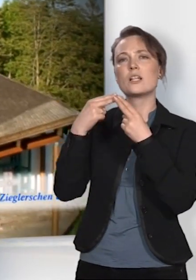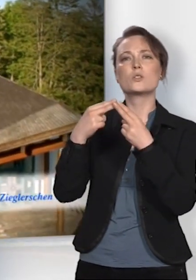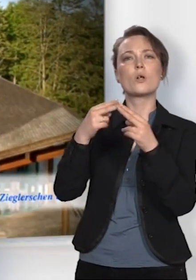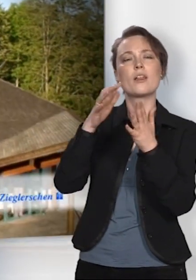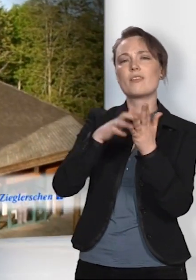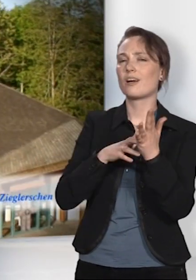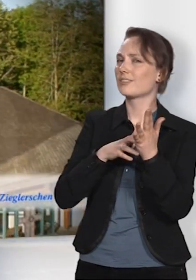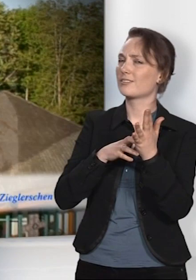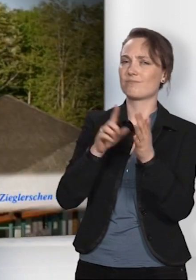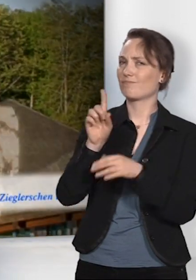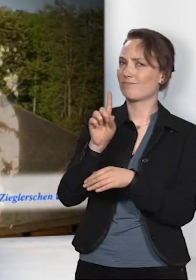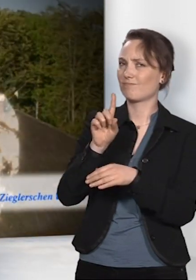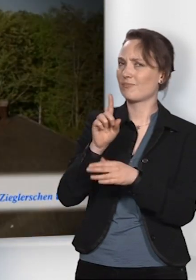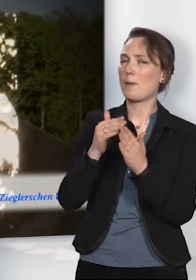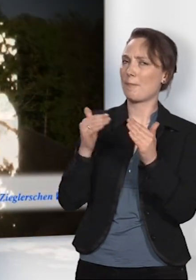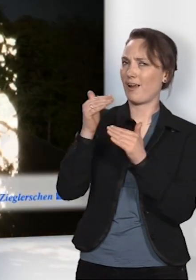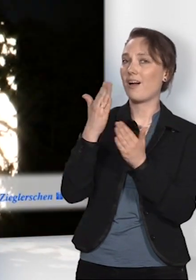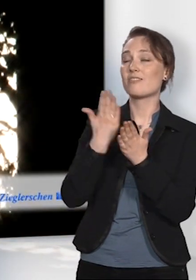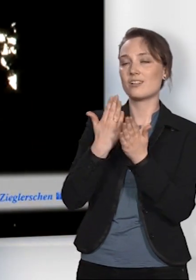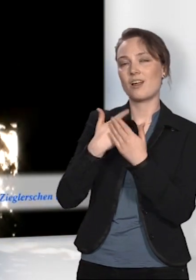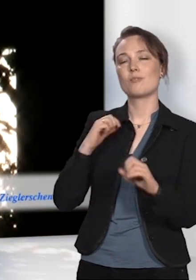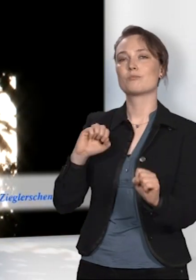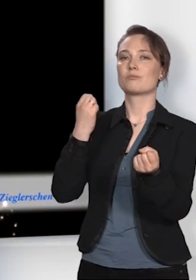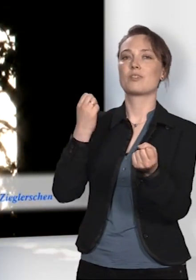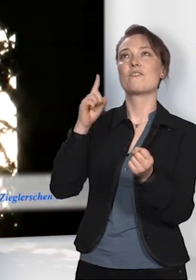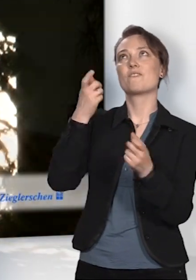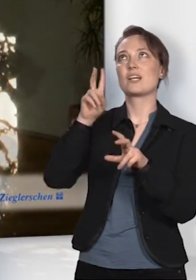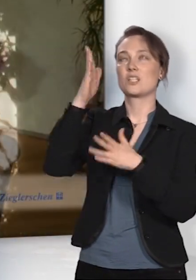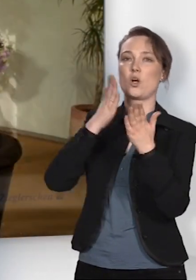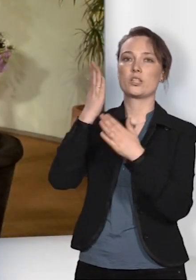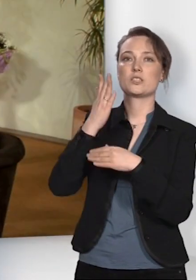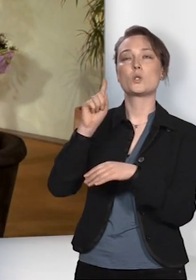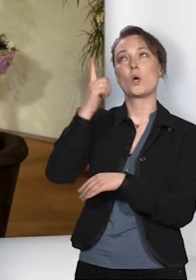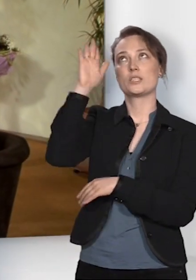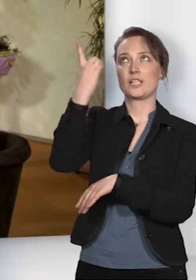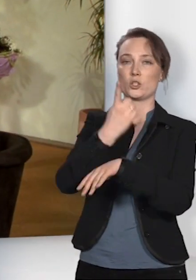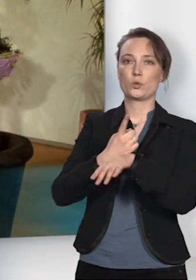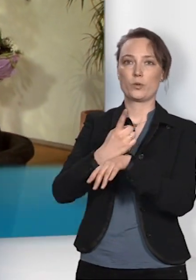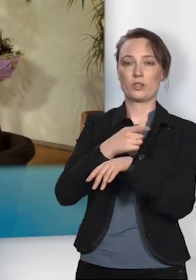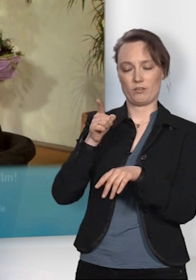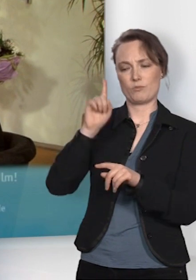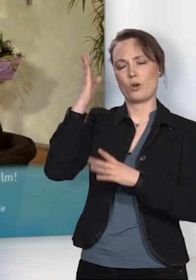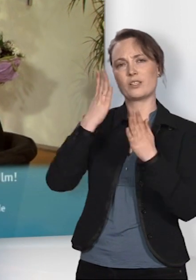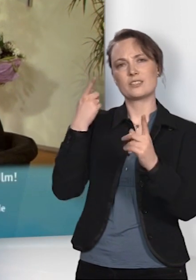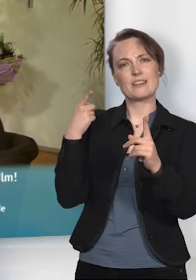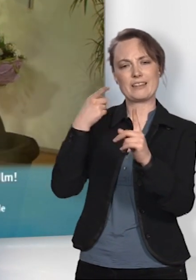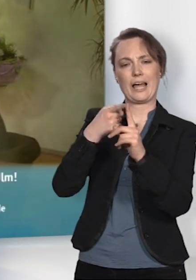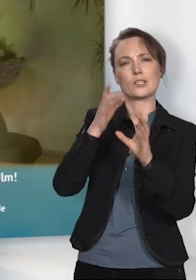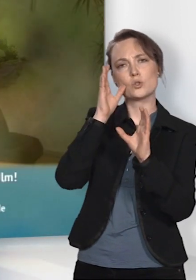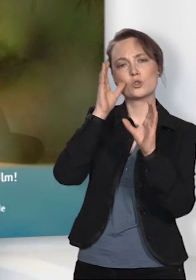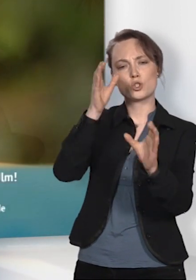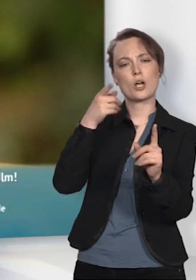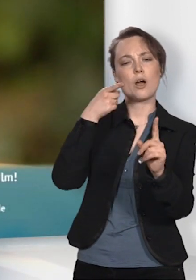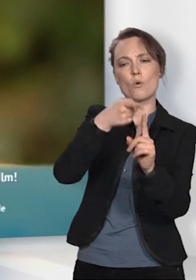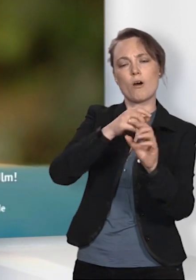den Fernsehgottesdienst Stunde des Höchsten ins Leben gerufen. Ein Gottesdienst, der direkt zu den Zuschauern ins Wohnzimmer kommt